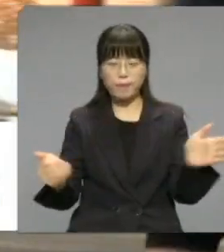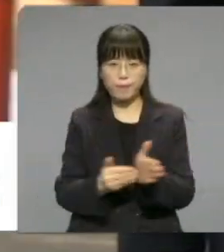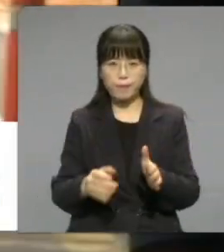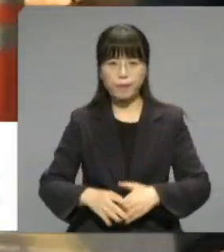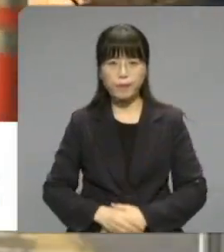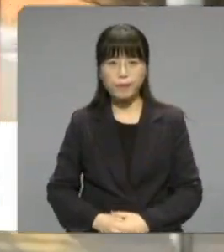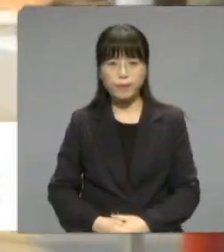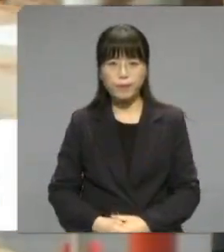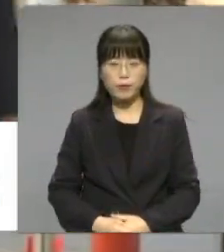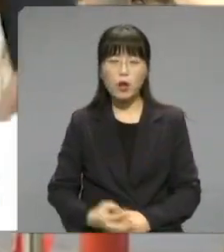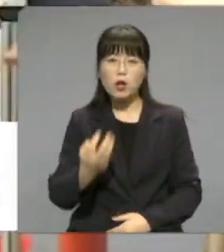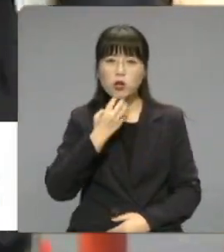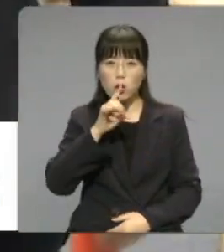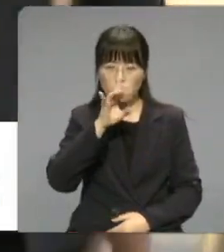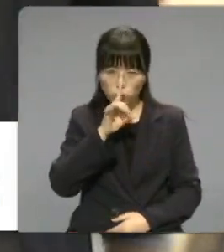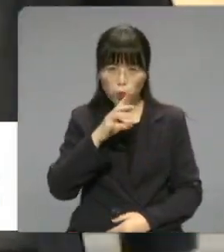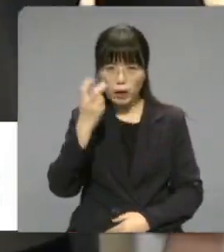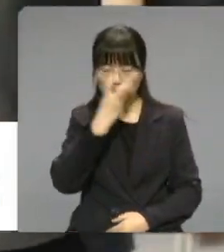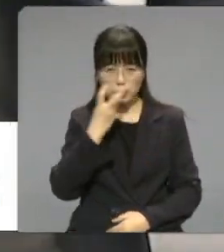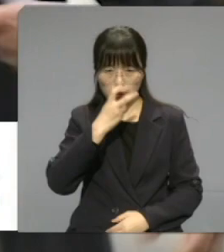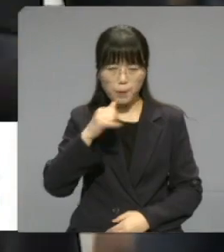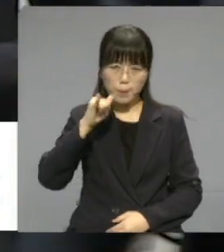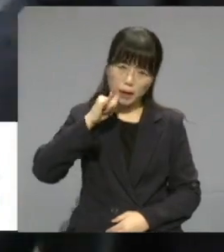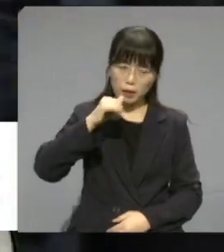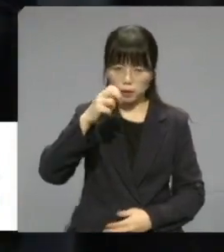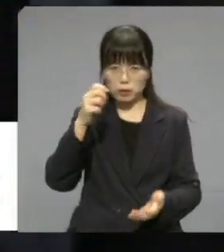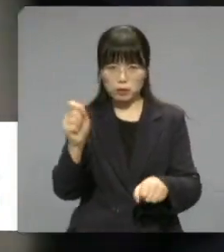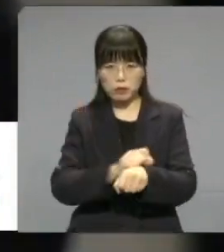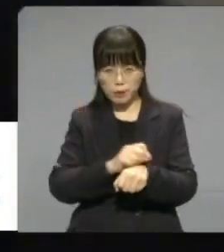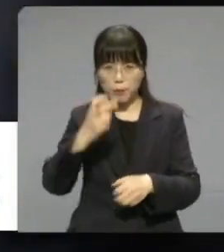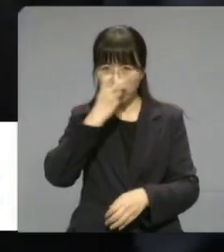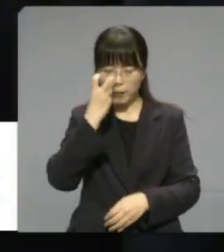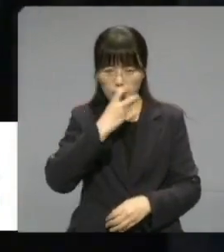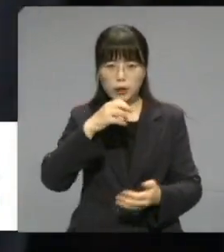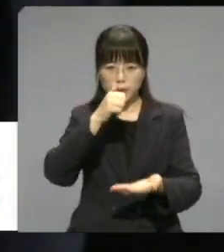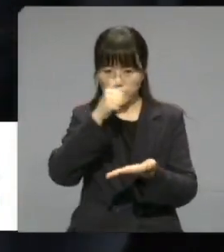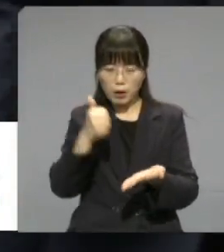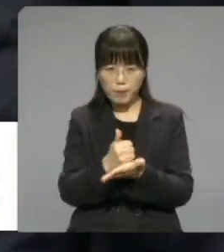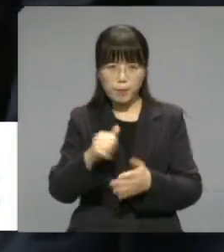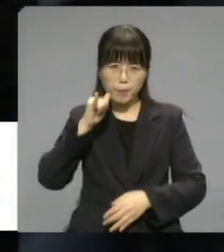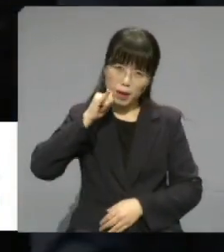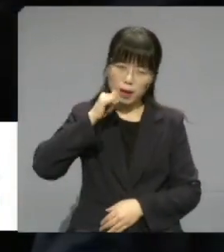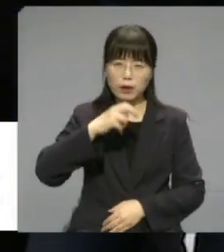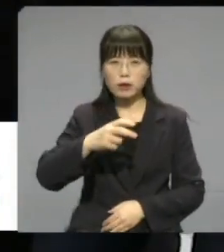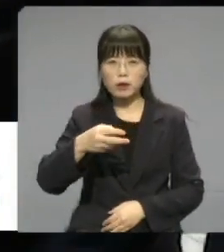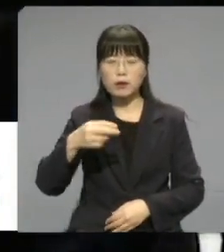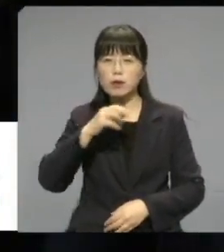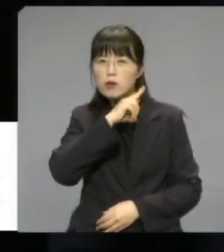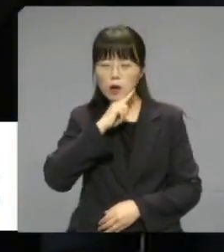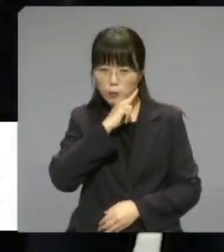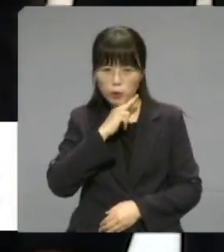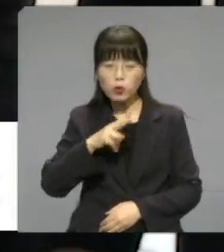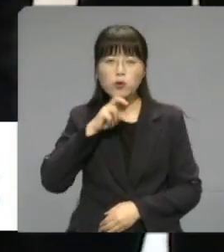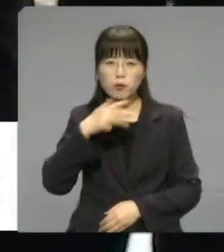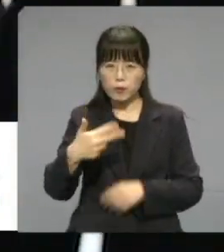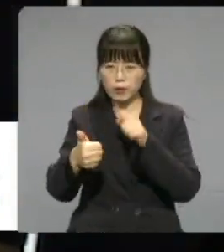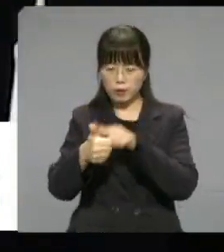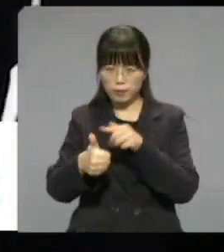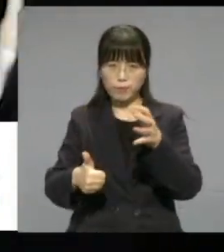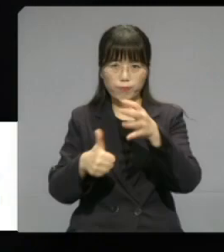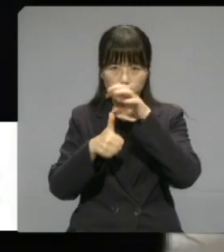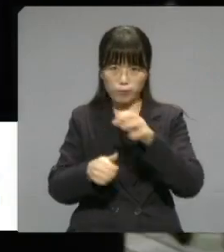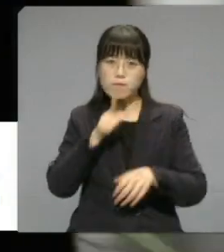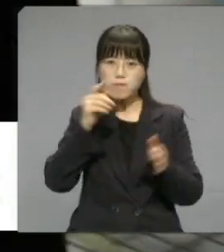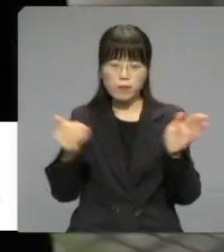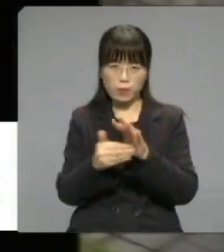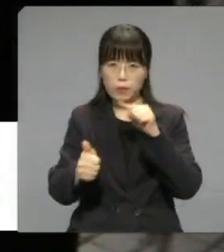넘겨졌습니다 서울중앙 기검 마약범죄 특별수사팀은 마약류 관리법 위반 혐의로 27살 이모씨를 구속기소했습니다